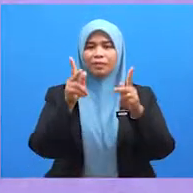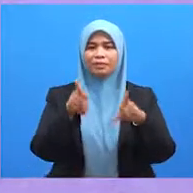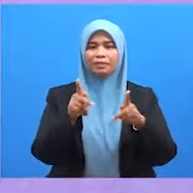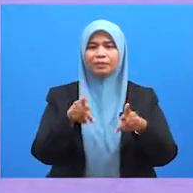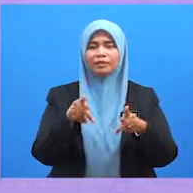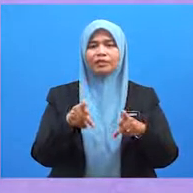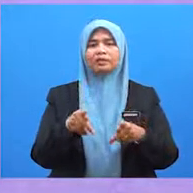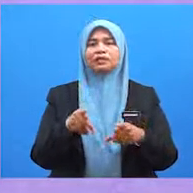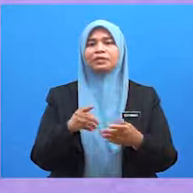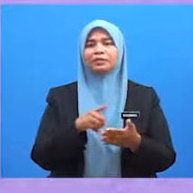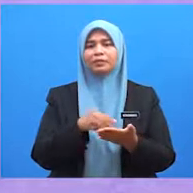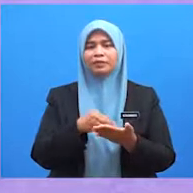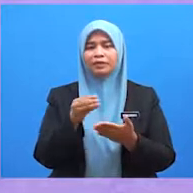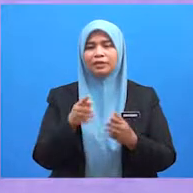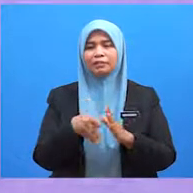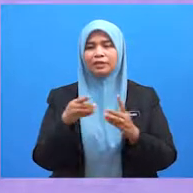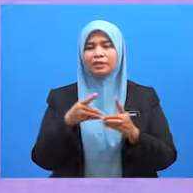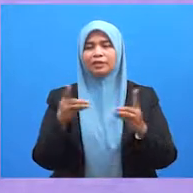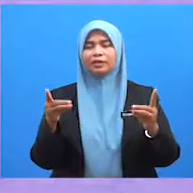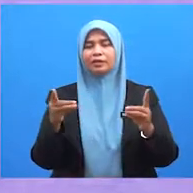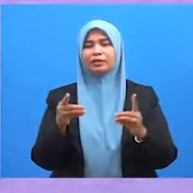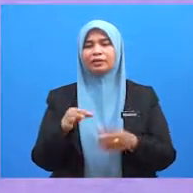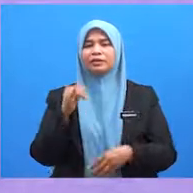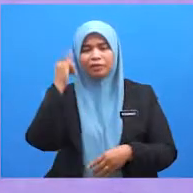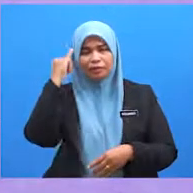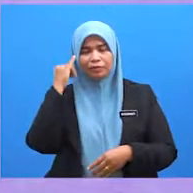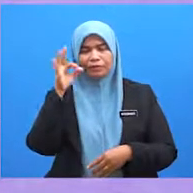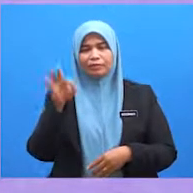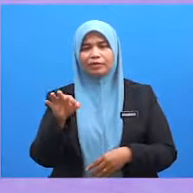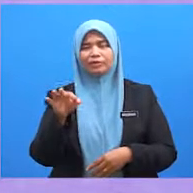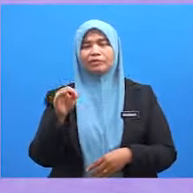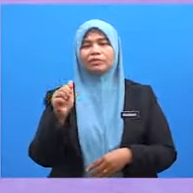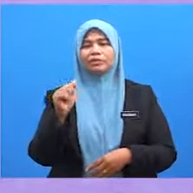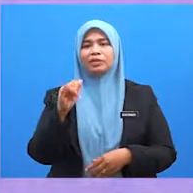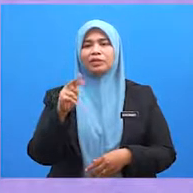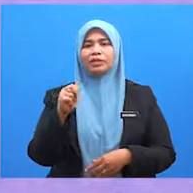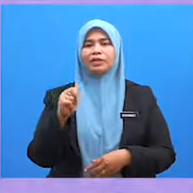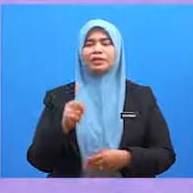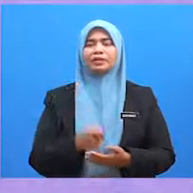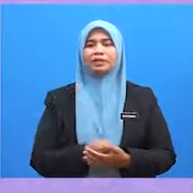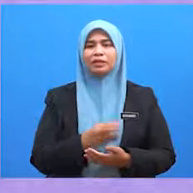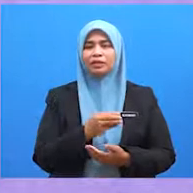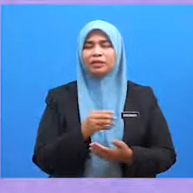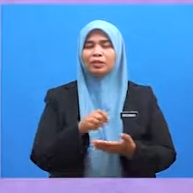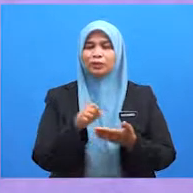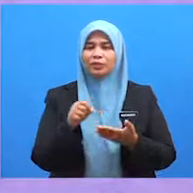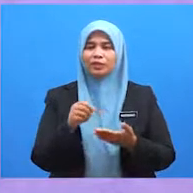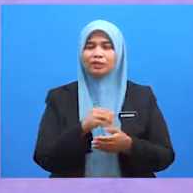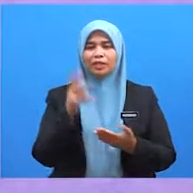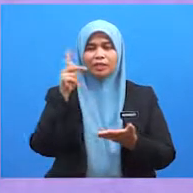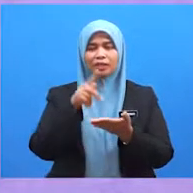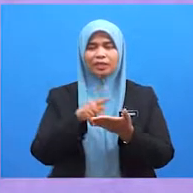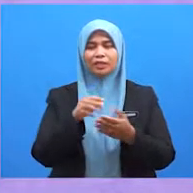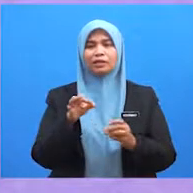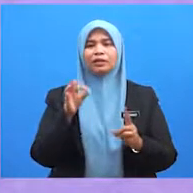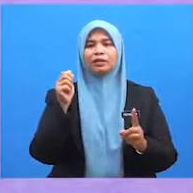Pelajar-pelajar di sini diberi pendedahan ilmu fardu ain, iaitu menulis dan mengenal huruf Arab,